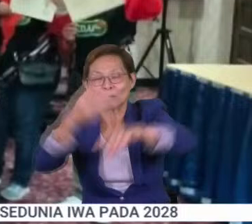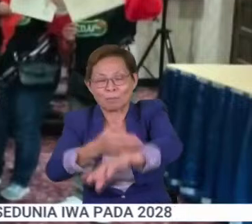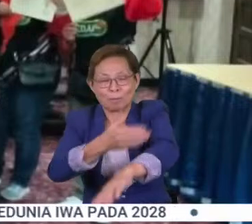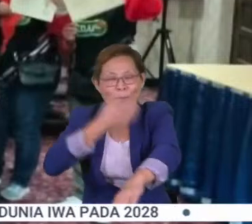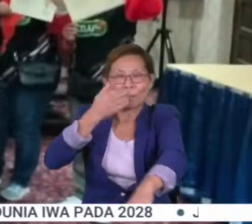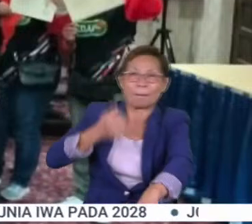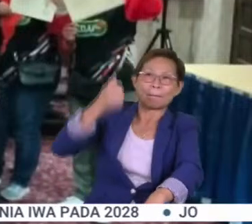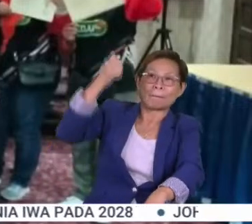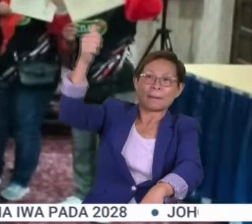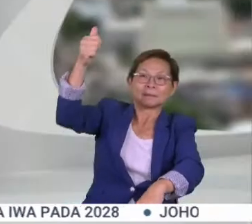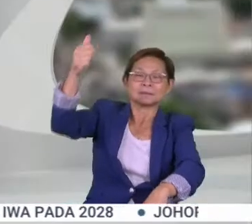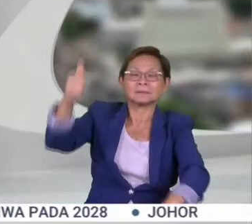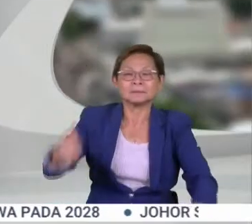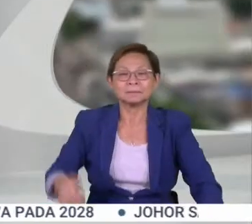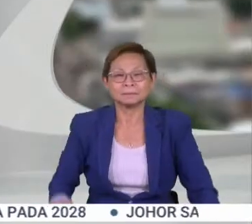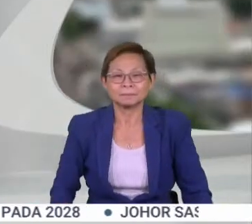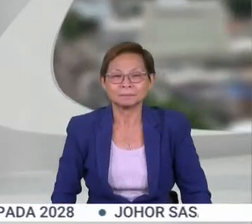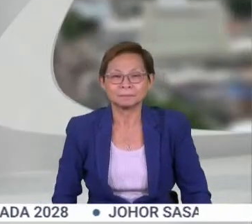puncak.